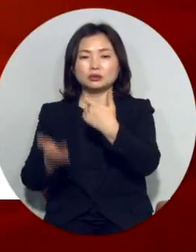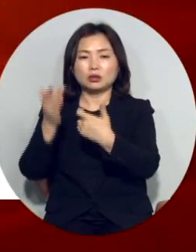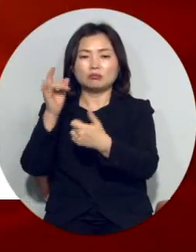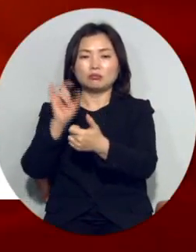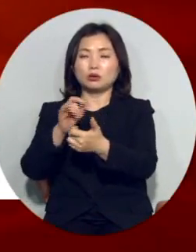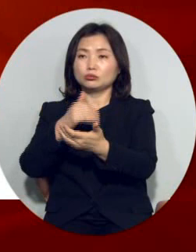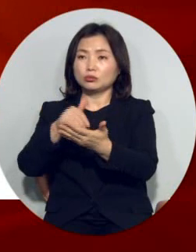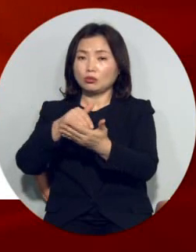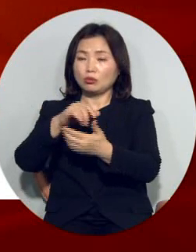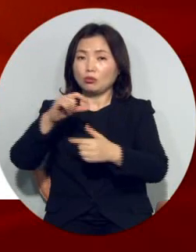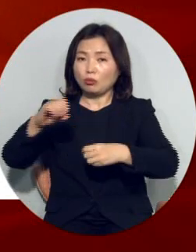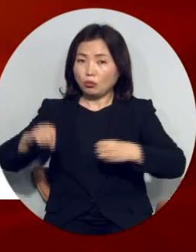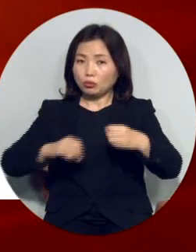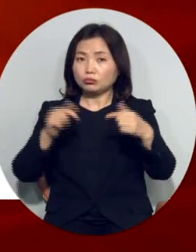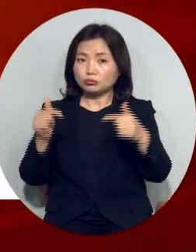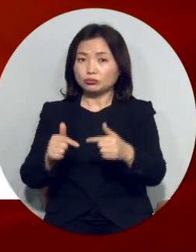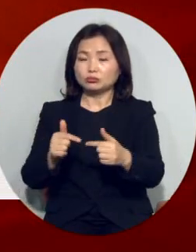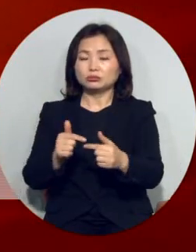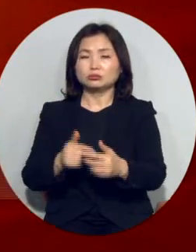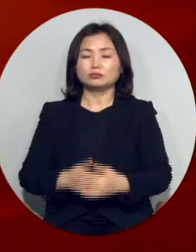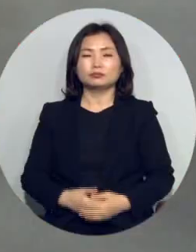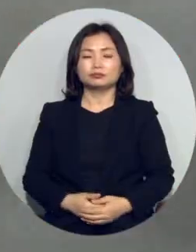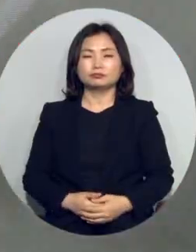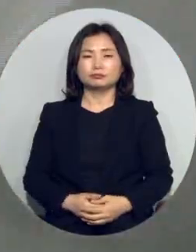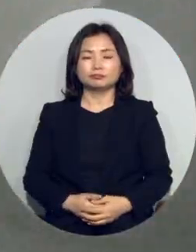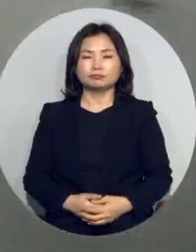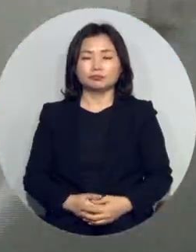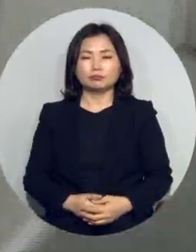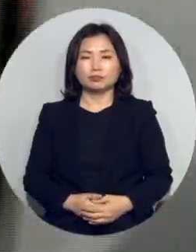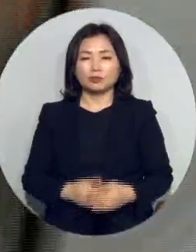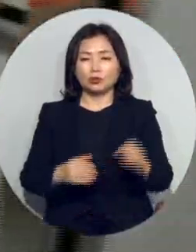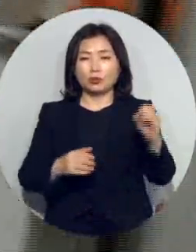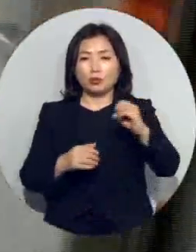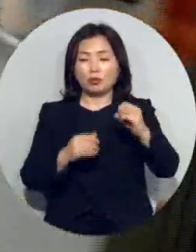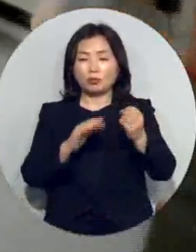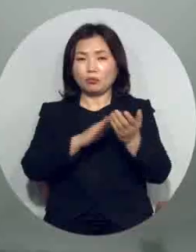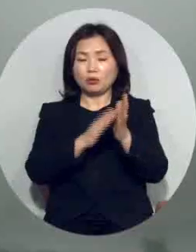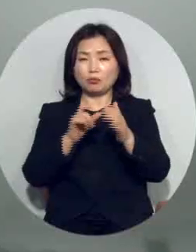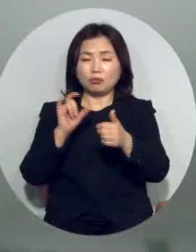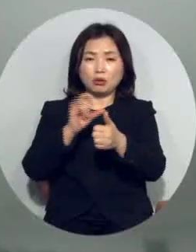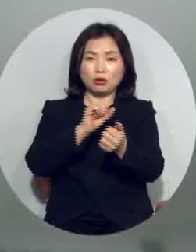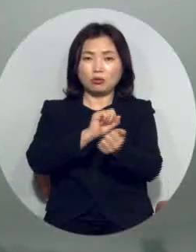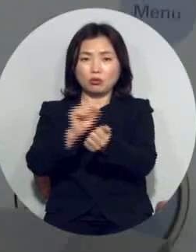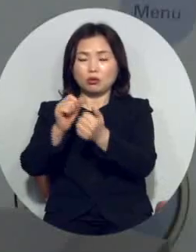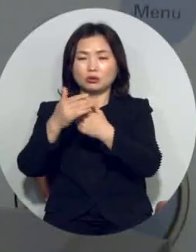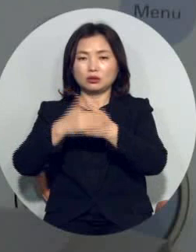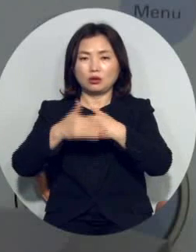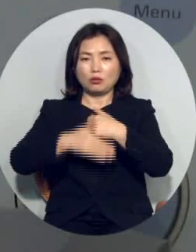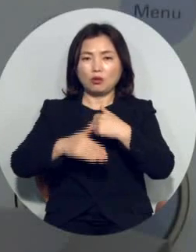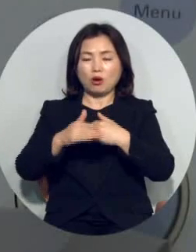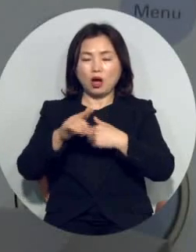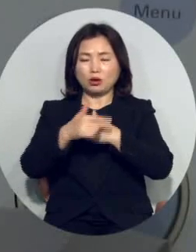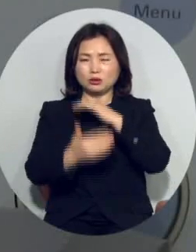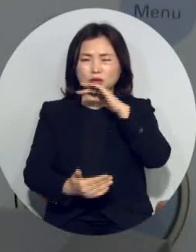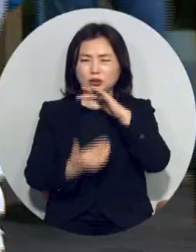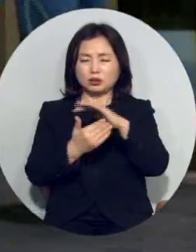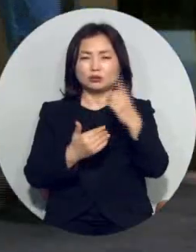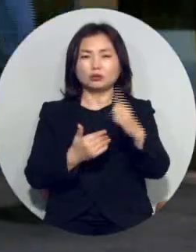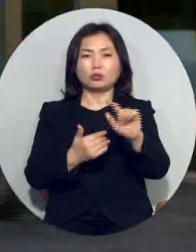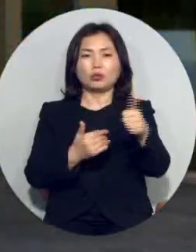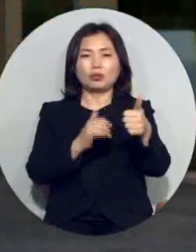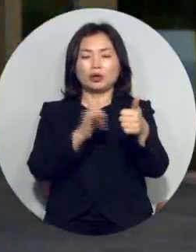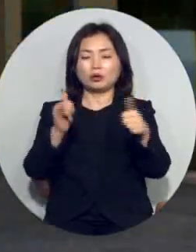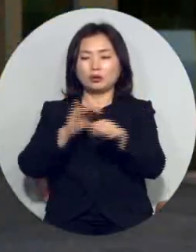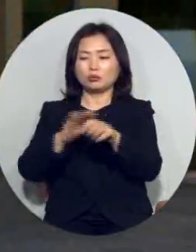자들은 좀 감소하는 추세입니다 왜냐 어미 그런 변이 확산에 따라 대구는 하루 최대 1500명